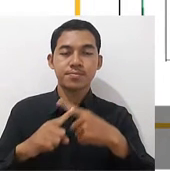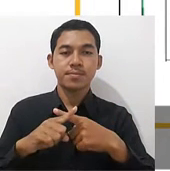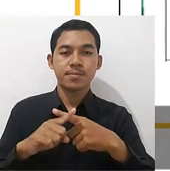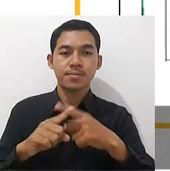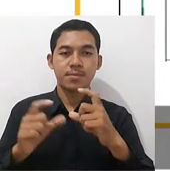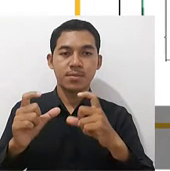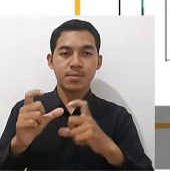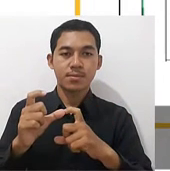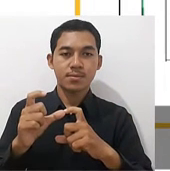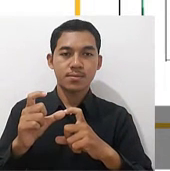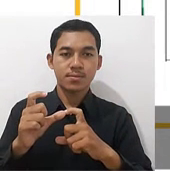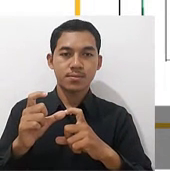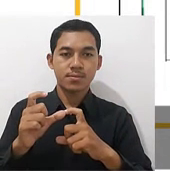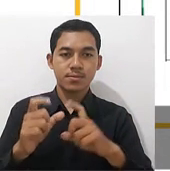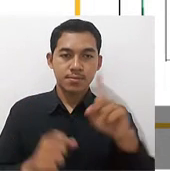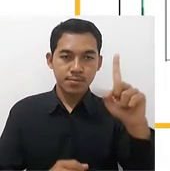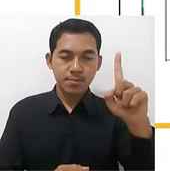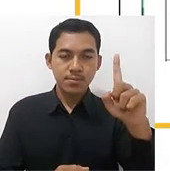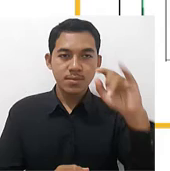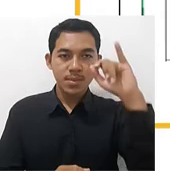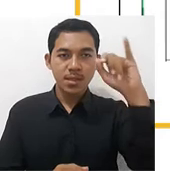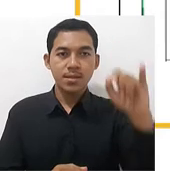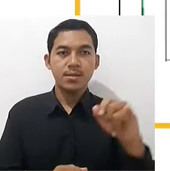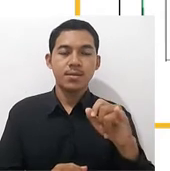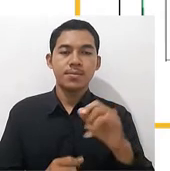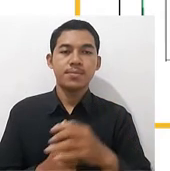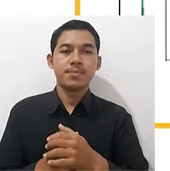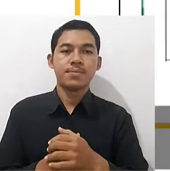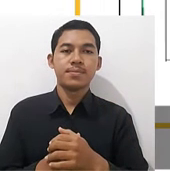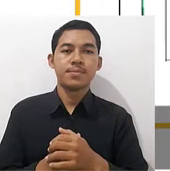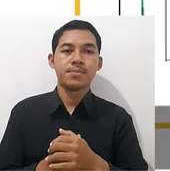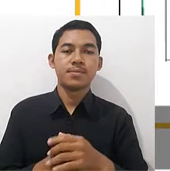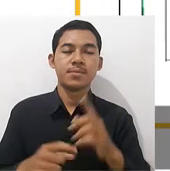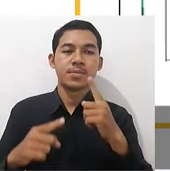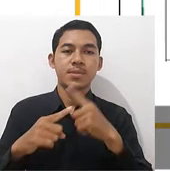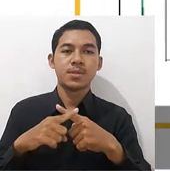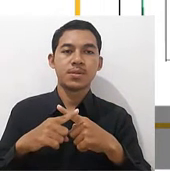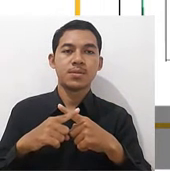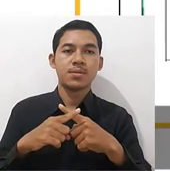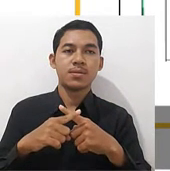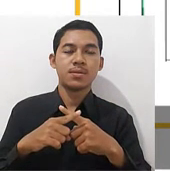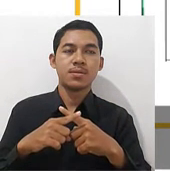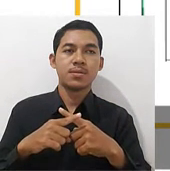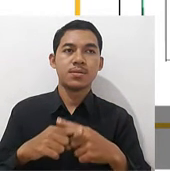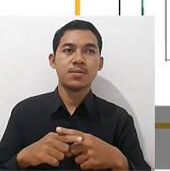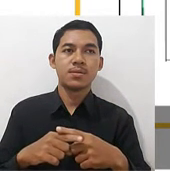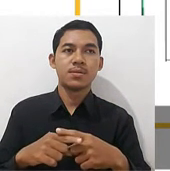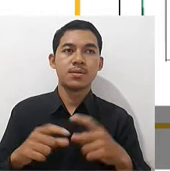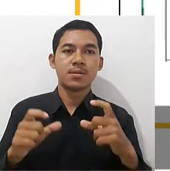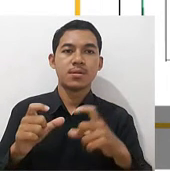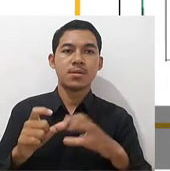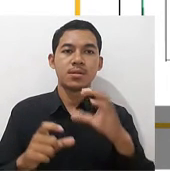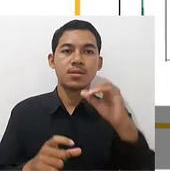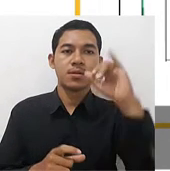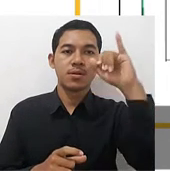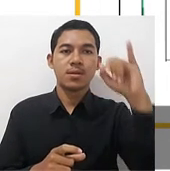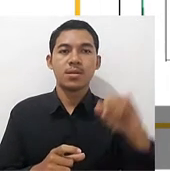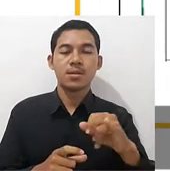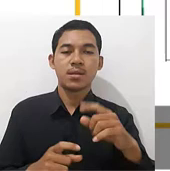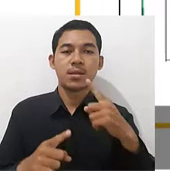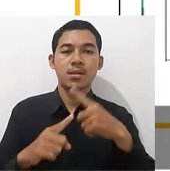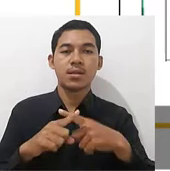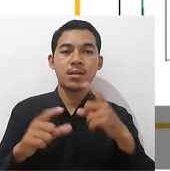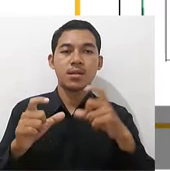dikali S1 aksen, terus dikalikan dengan, sorry kok S1, S0 aksen dikalikan